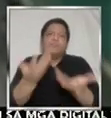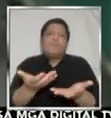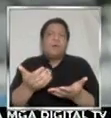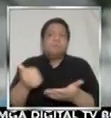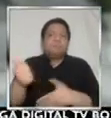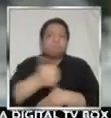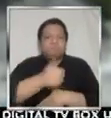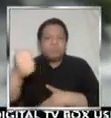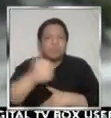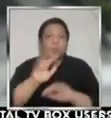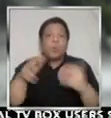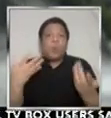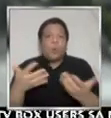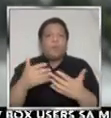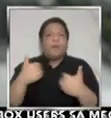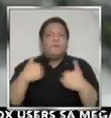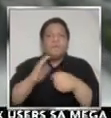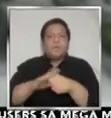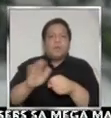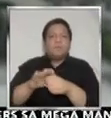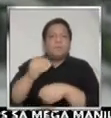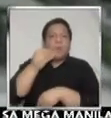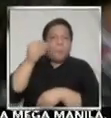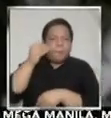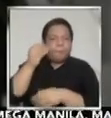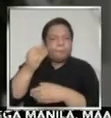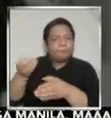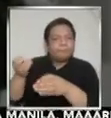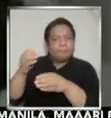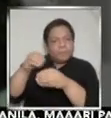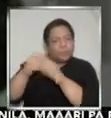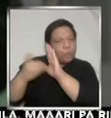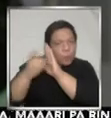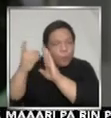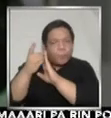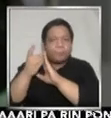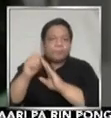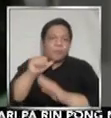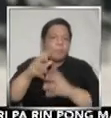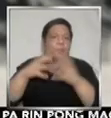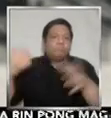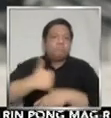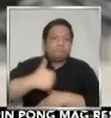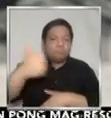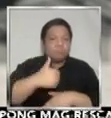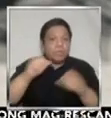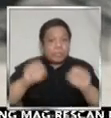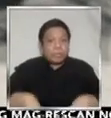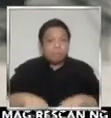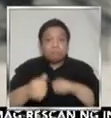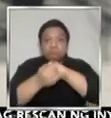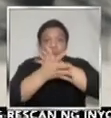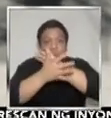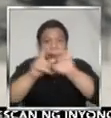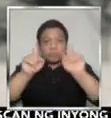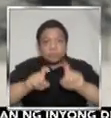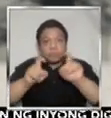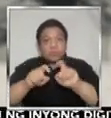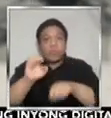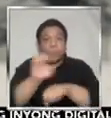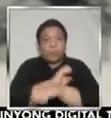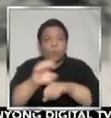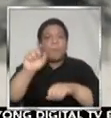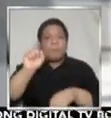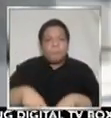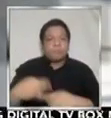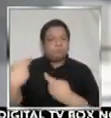lugar ng negosyo para mabawasan ang pagbiyahe ng mga manggagawa. Pwede rin daw ipa-COVID-19 test ang mga empleyado pero dapat sagot ito